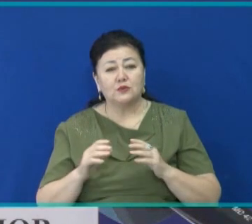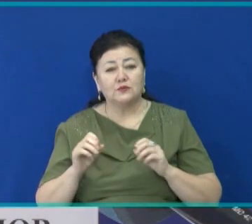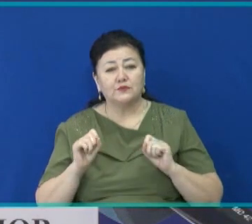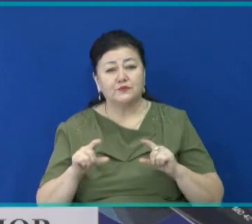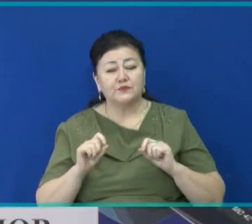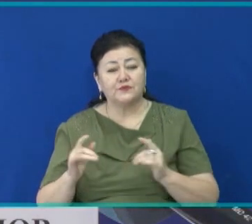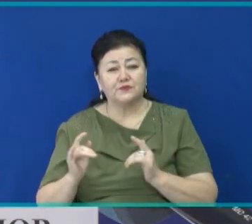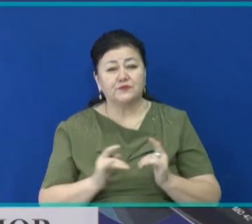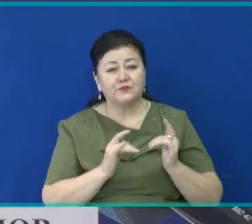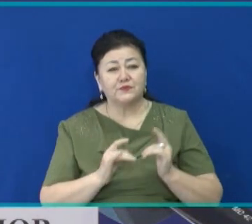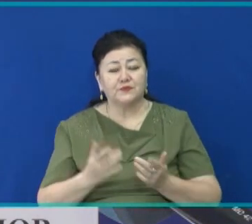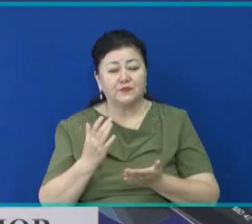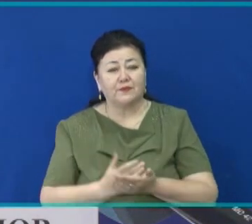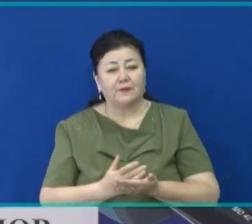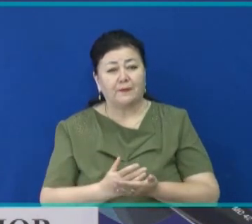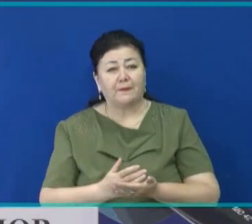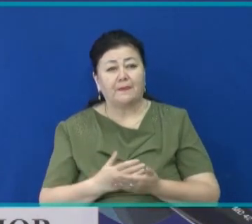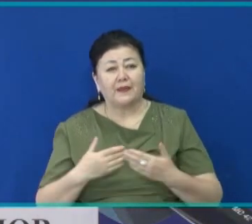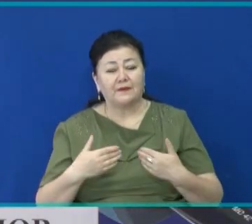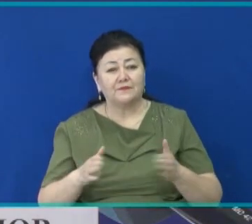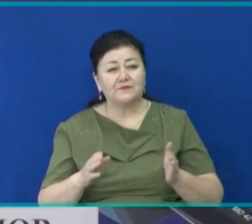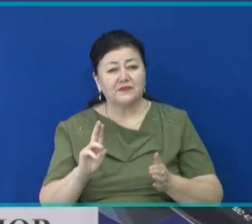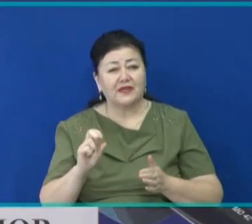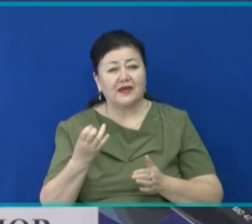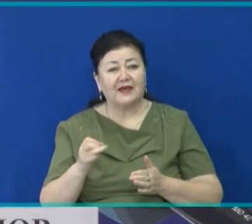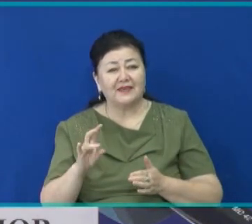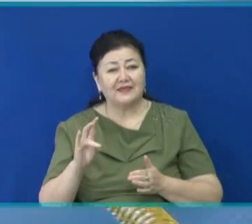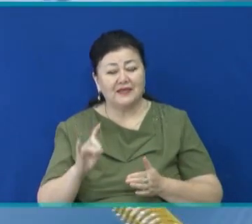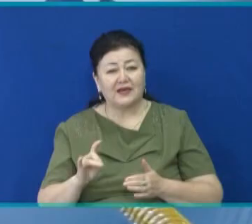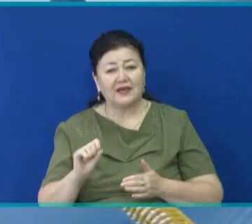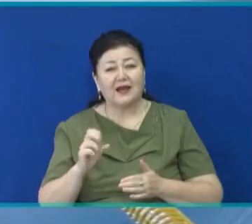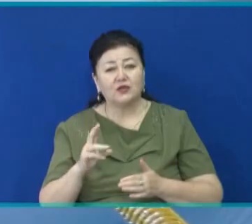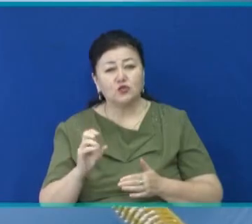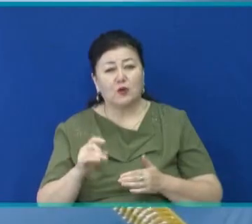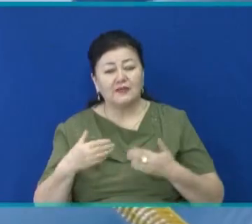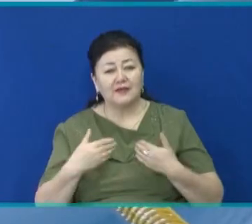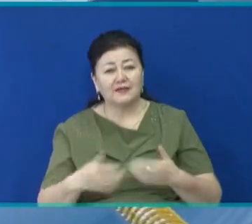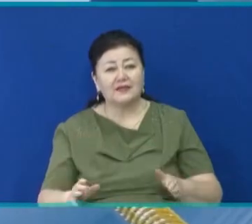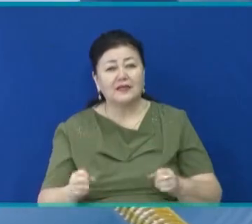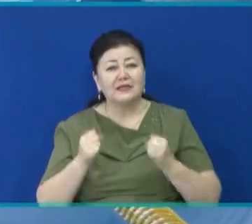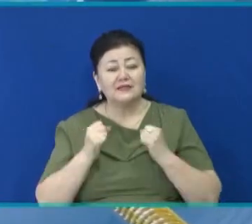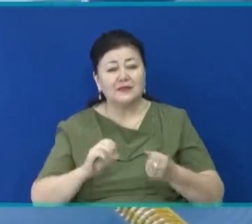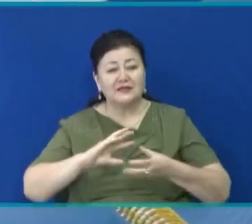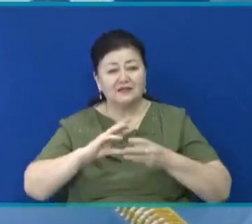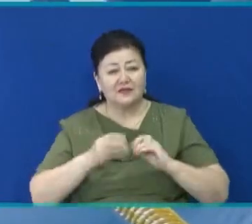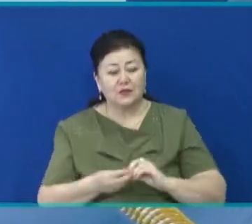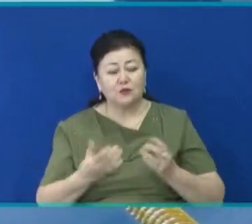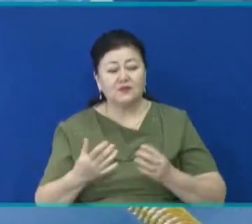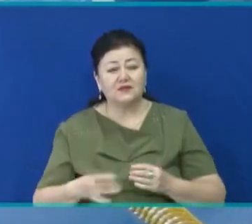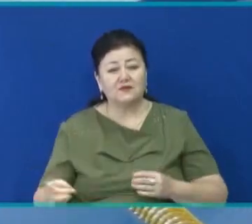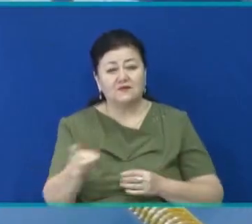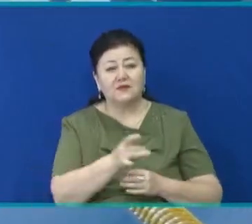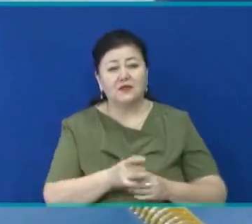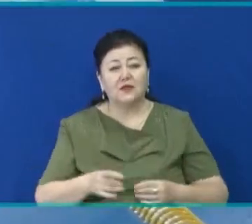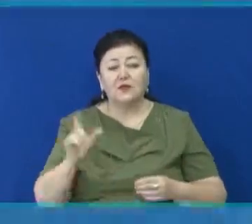два физкультурно-оздоровительных комплекса. Это в селе Кайнар и в селе Аксуат. В 2022 году в регионе количество